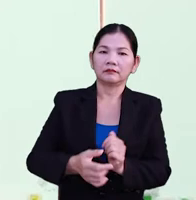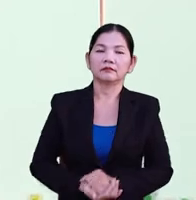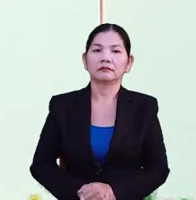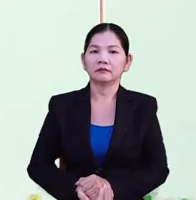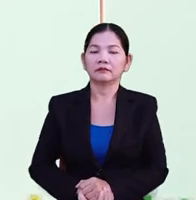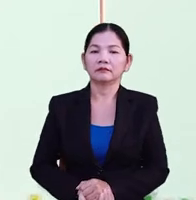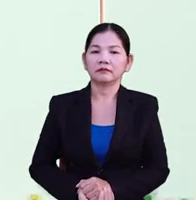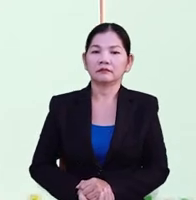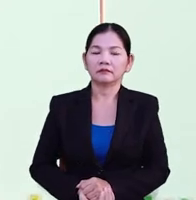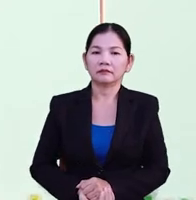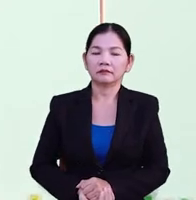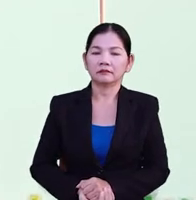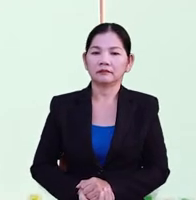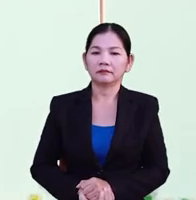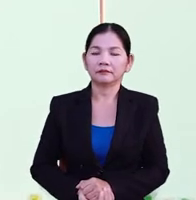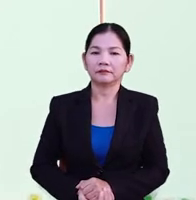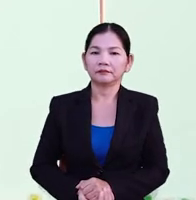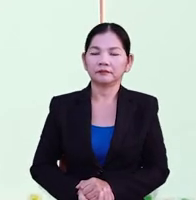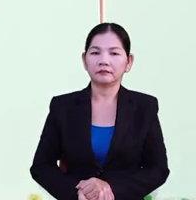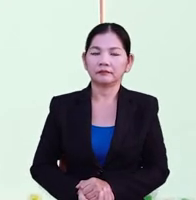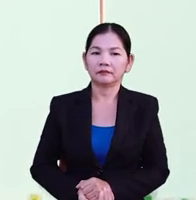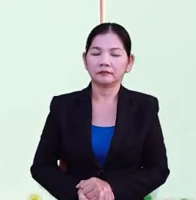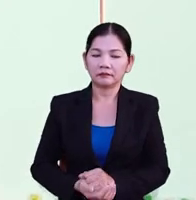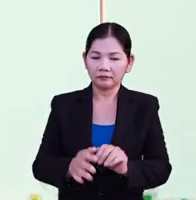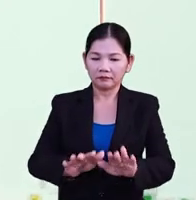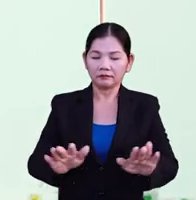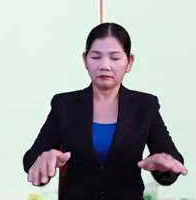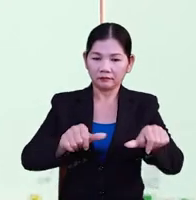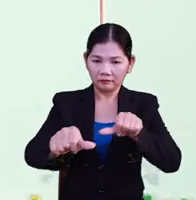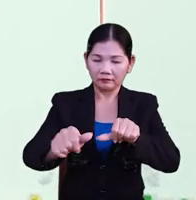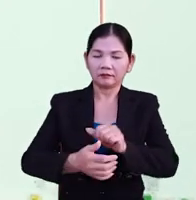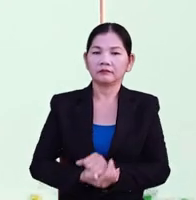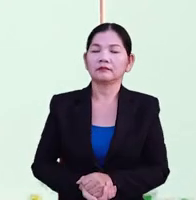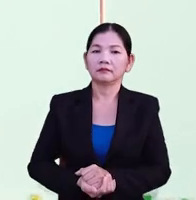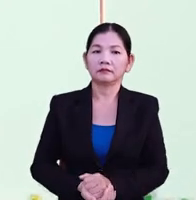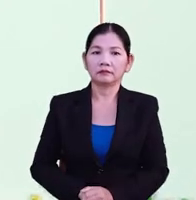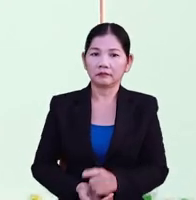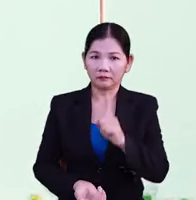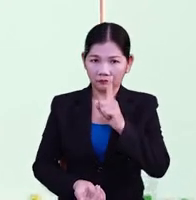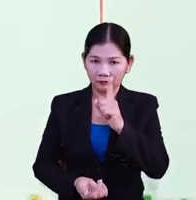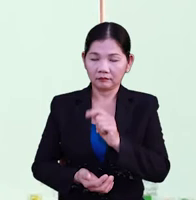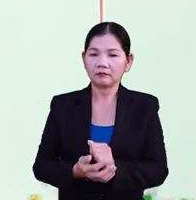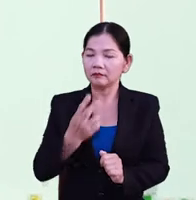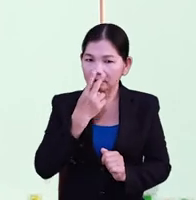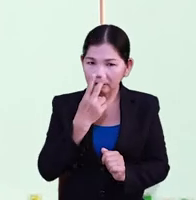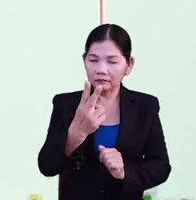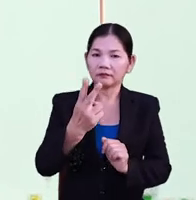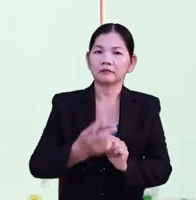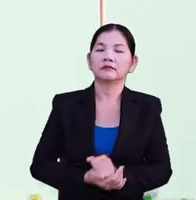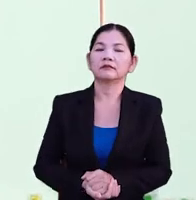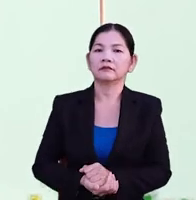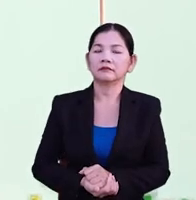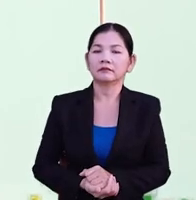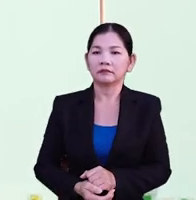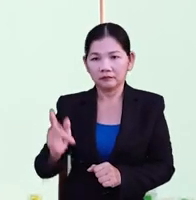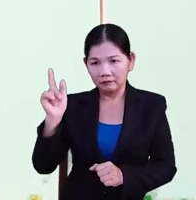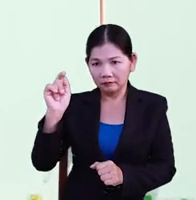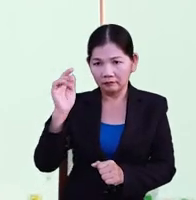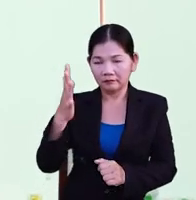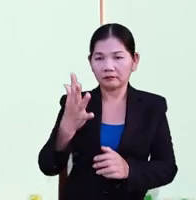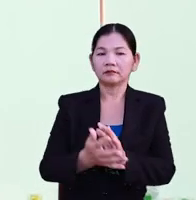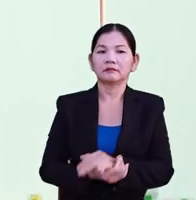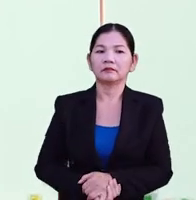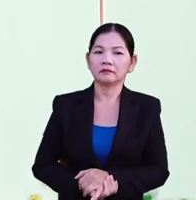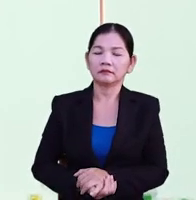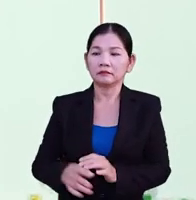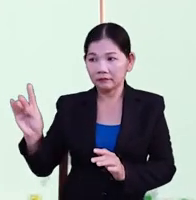ចាបាទឥឡូវបន្តទៅមួយទៀតចាកូនមើលរូបនេះចា